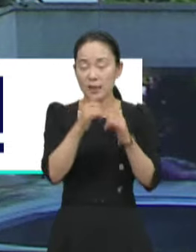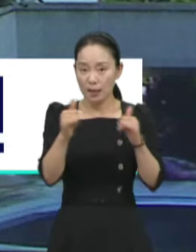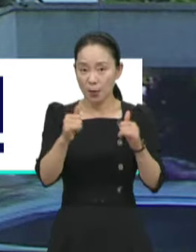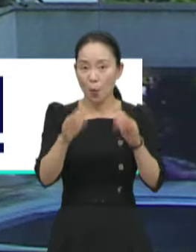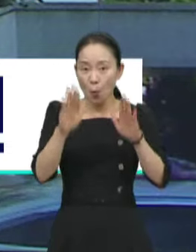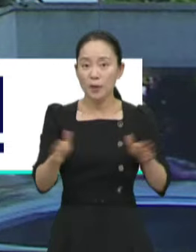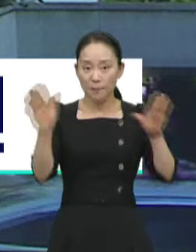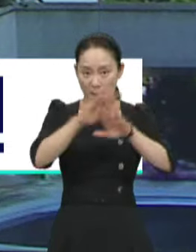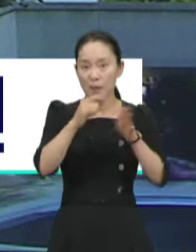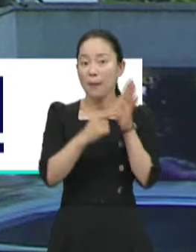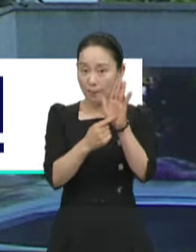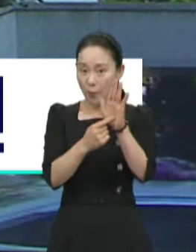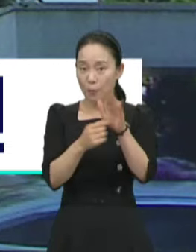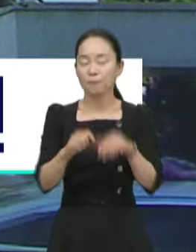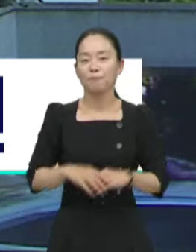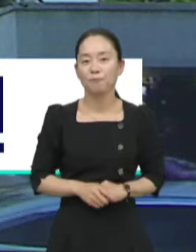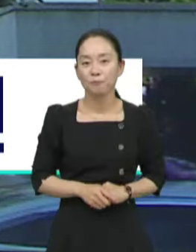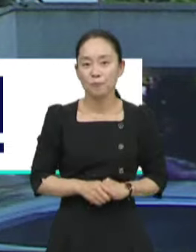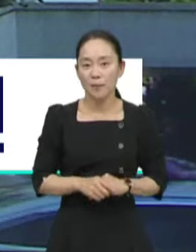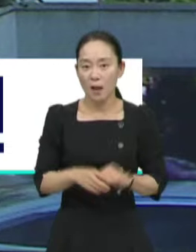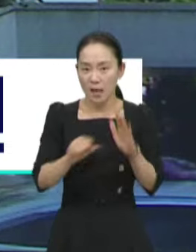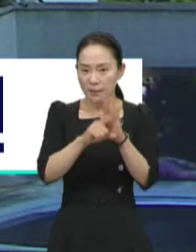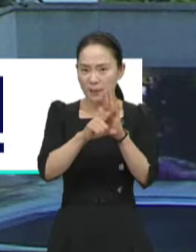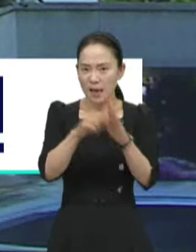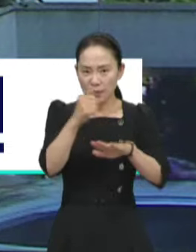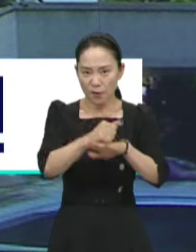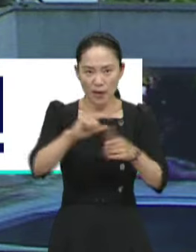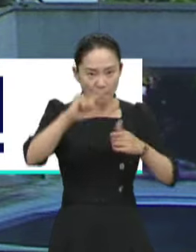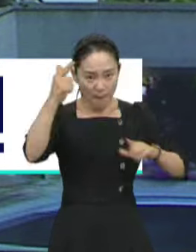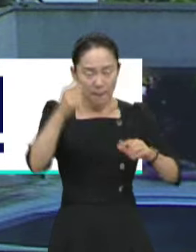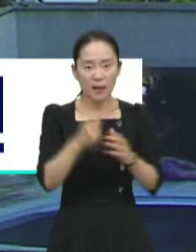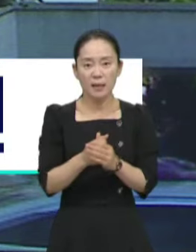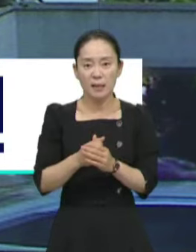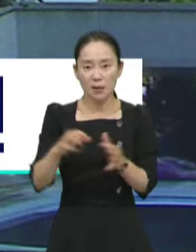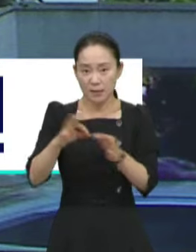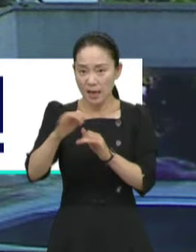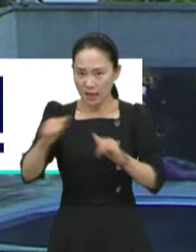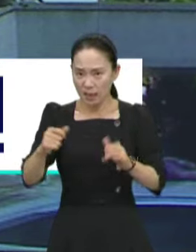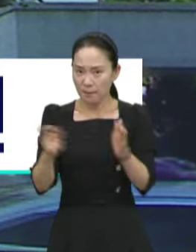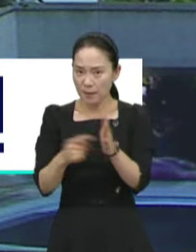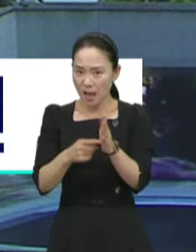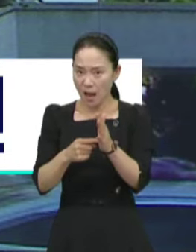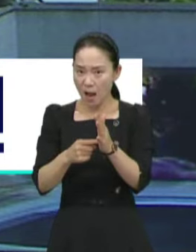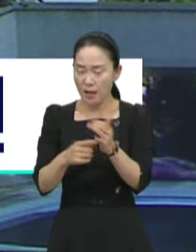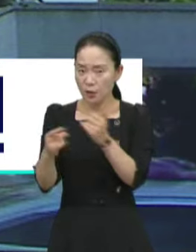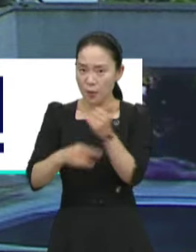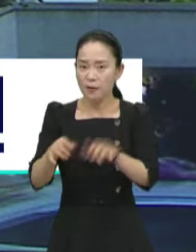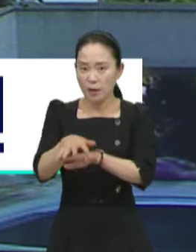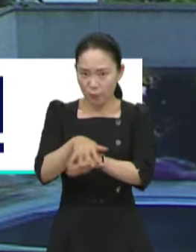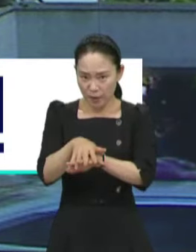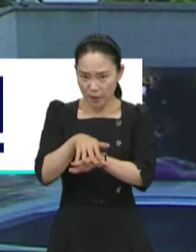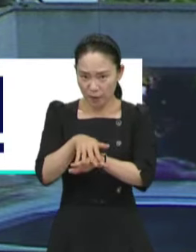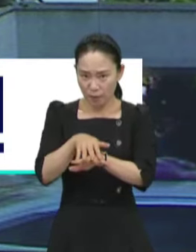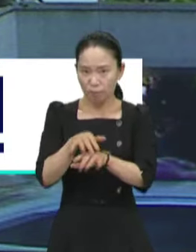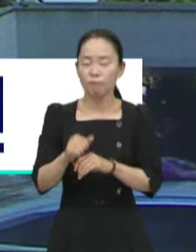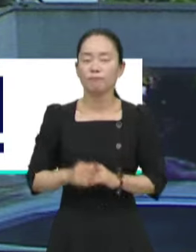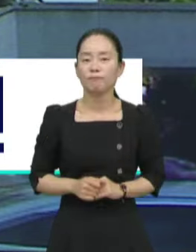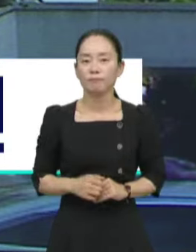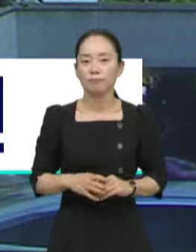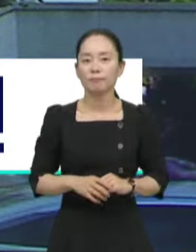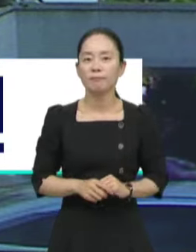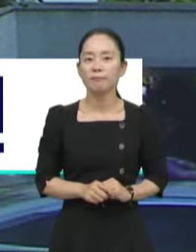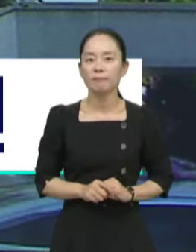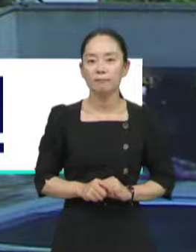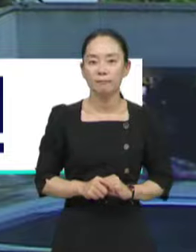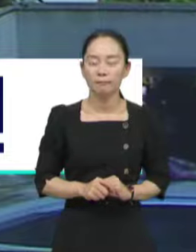밤 진행될 예정인데요. 입찰 결과에 반발한 상인들은 비대위를 꾸리는 등 집단 반발을 조짐을 보이고 있습니다. 김철진